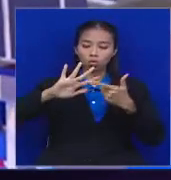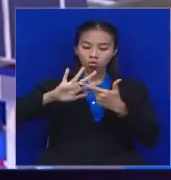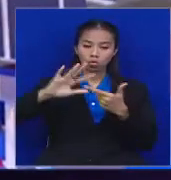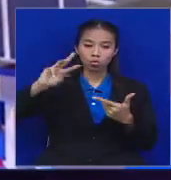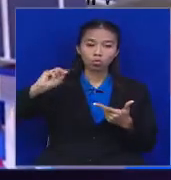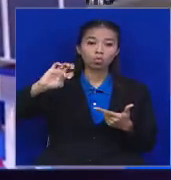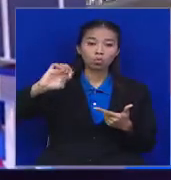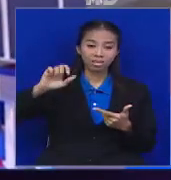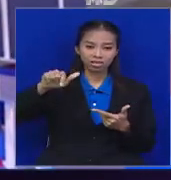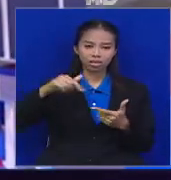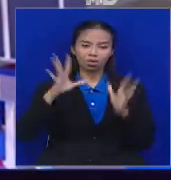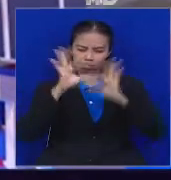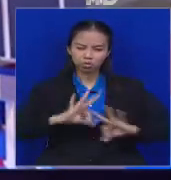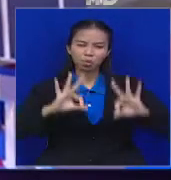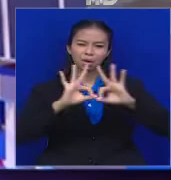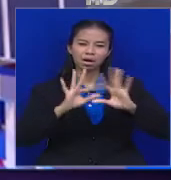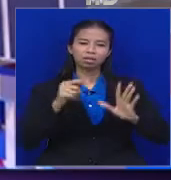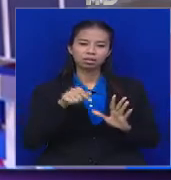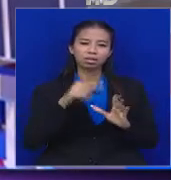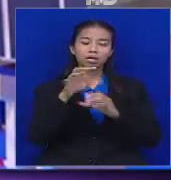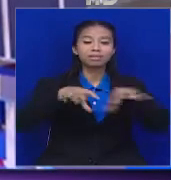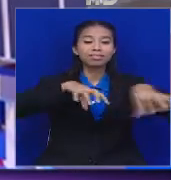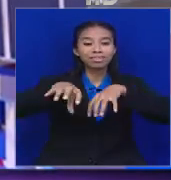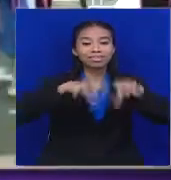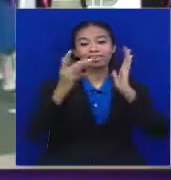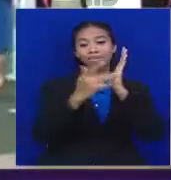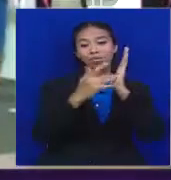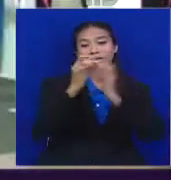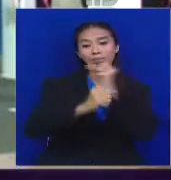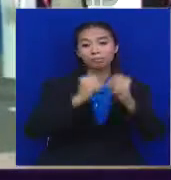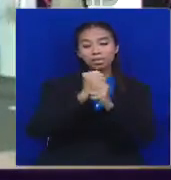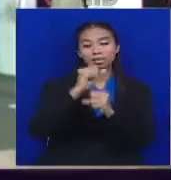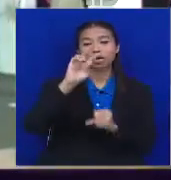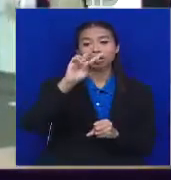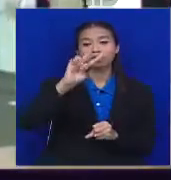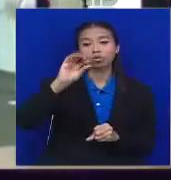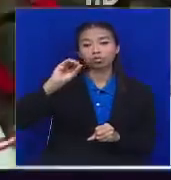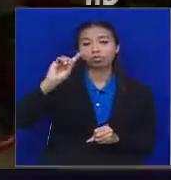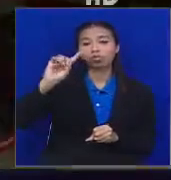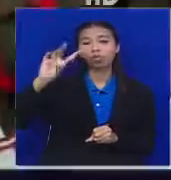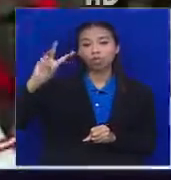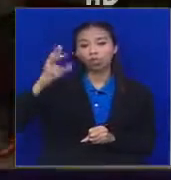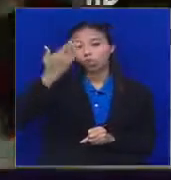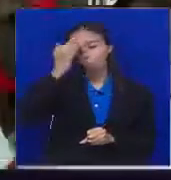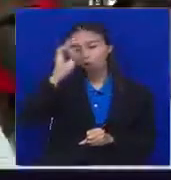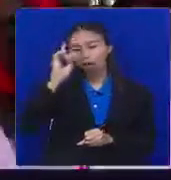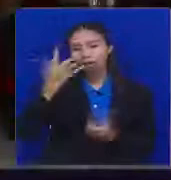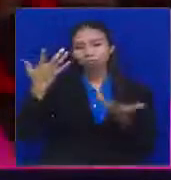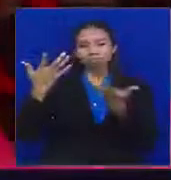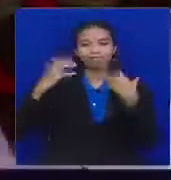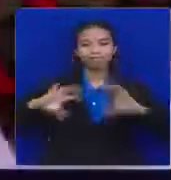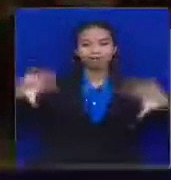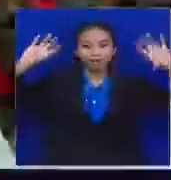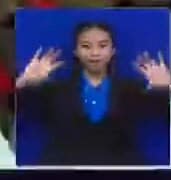สาหกรรมการผลิต Manufacturing Expo 2016ซึ่งทางกระทรวงอุตสาหกรรมได้ผนึกกำลังร่วมกับภาคเอกชนจัดขึ้